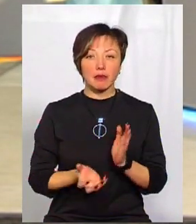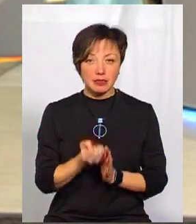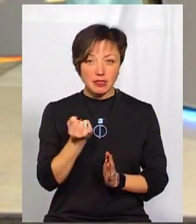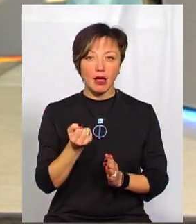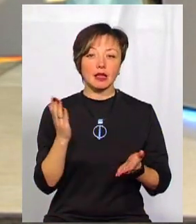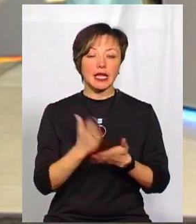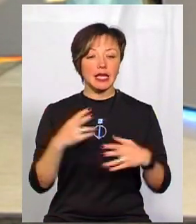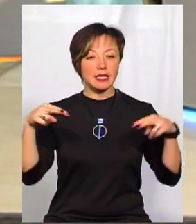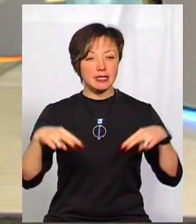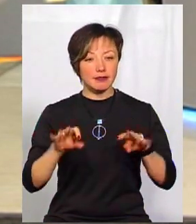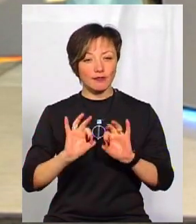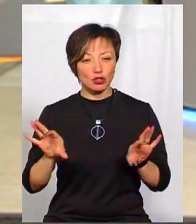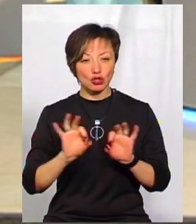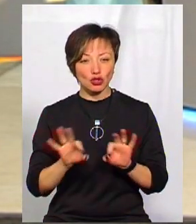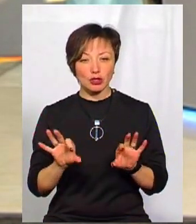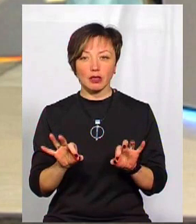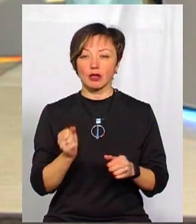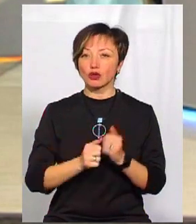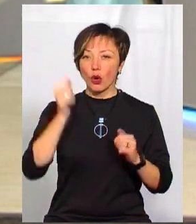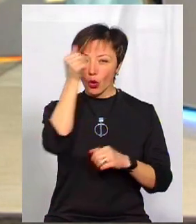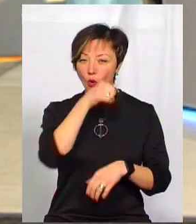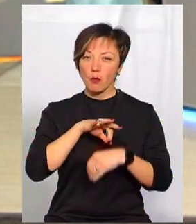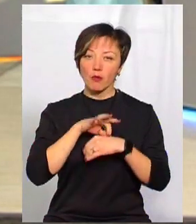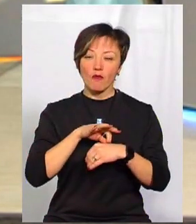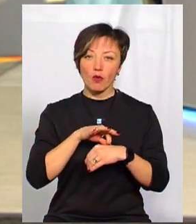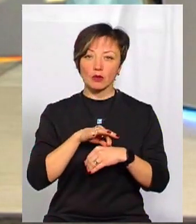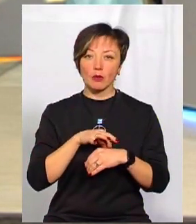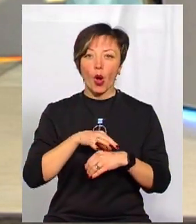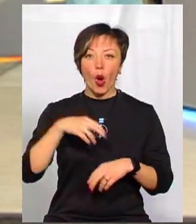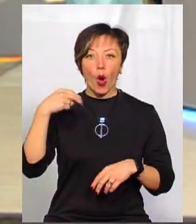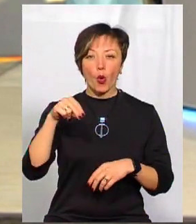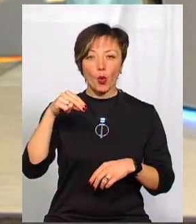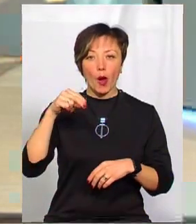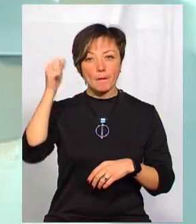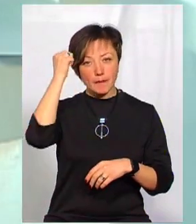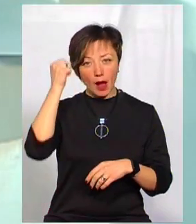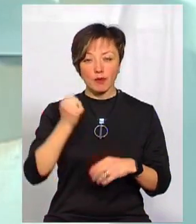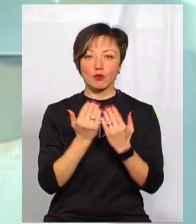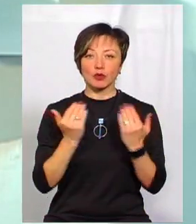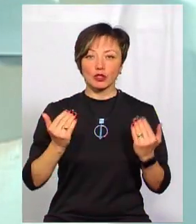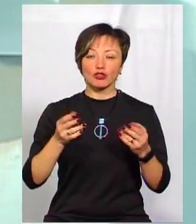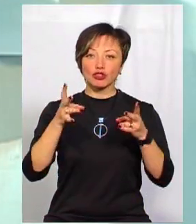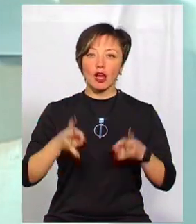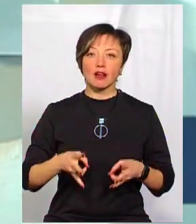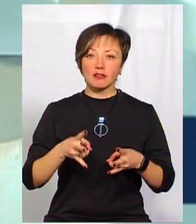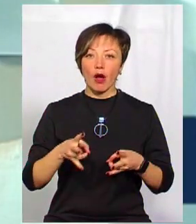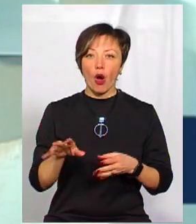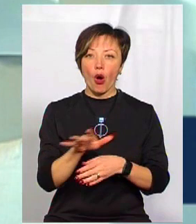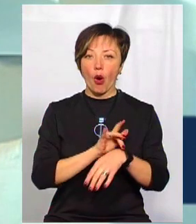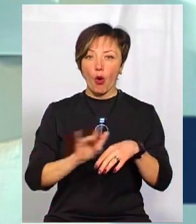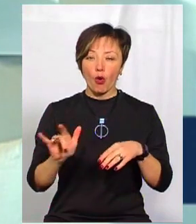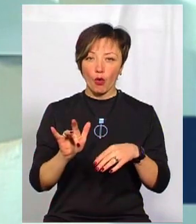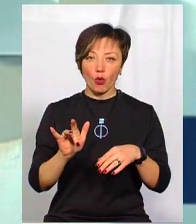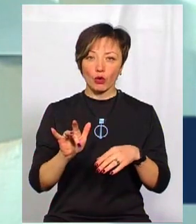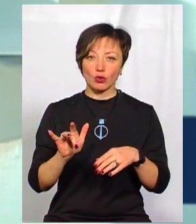спасали. Є свідчення. Ми щороку проводимо уроки пам'яті в музеї пам'яті жертв Голокосту. У нас в общинному